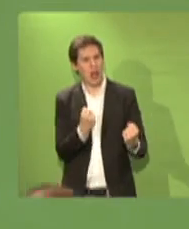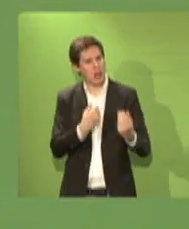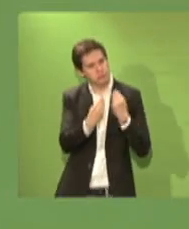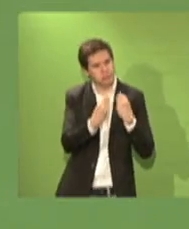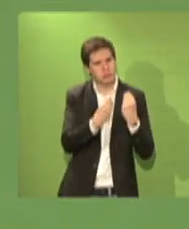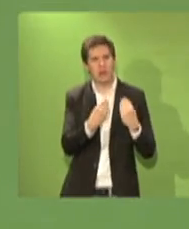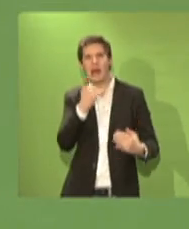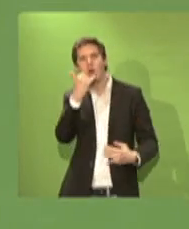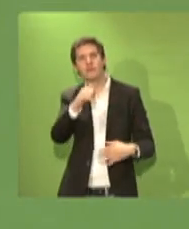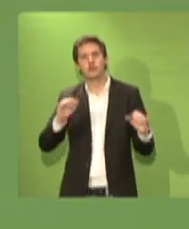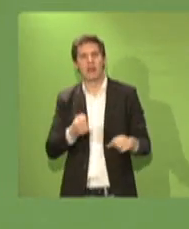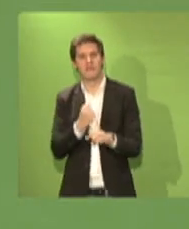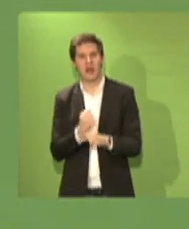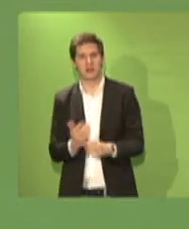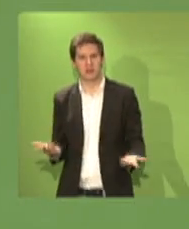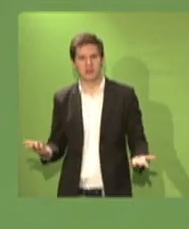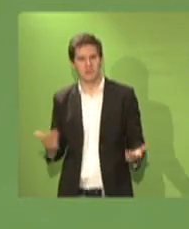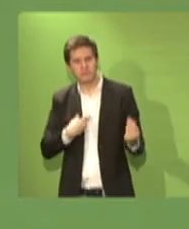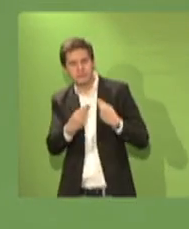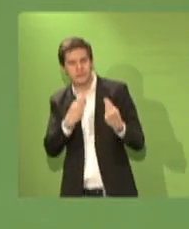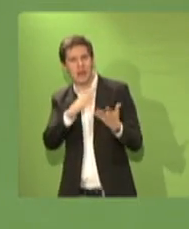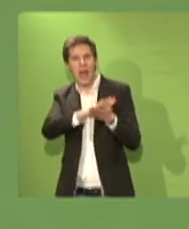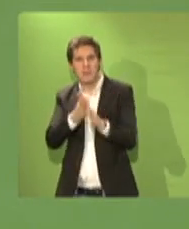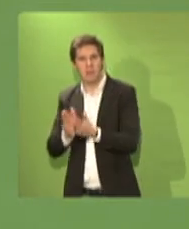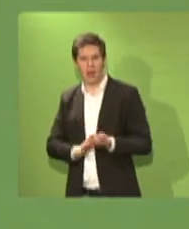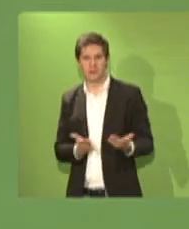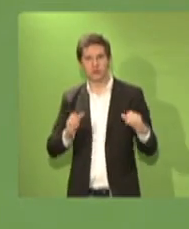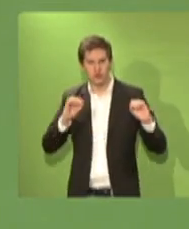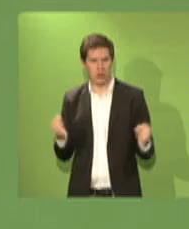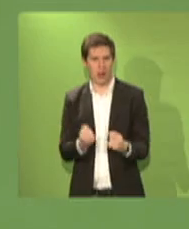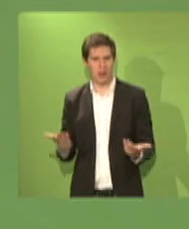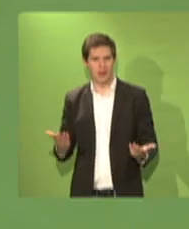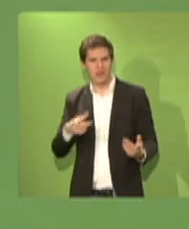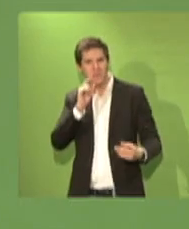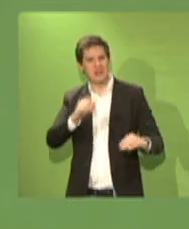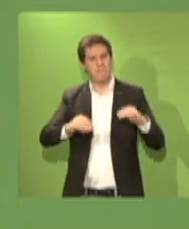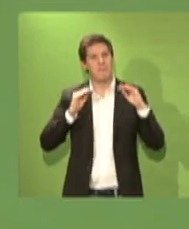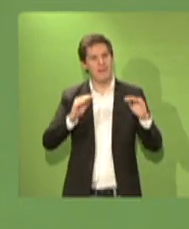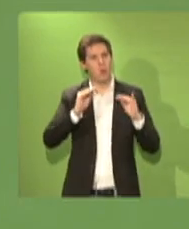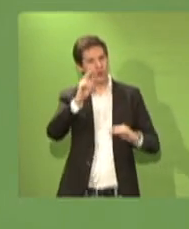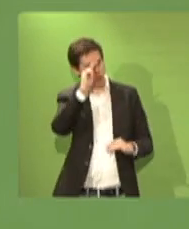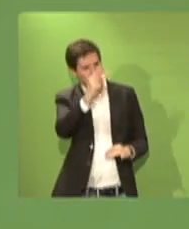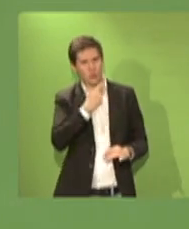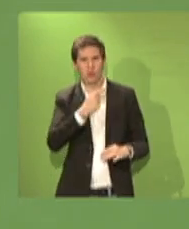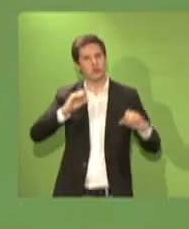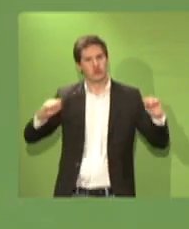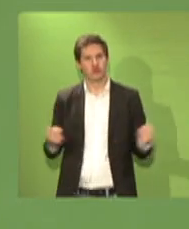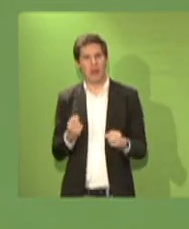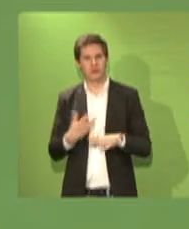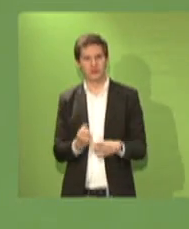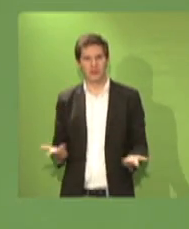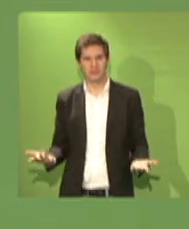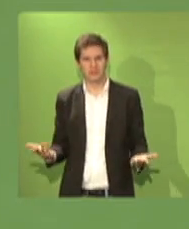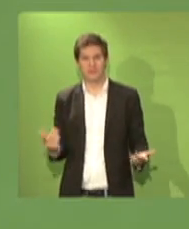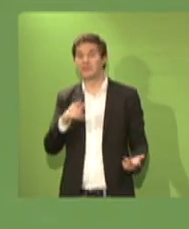Anruf einfacher, da ist die gemeinsame pädagogische Konferenz schneller organisiert. Da liegen